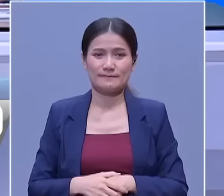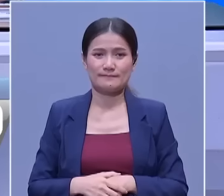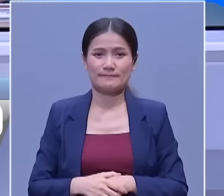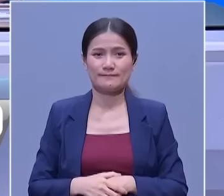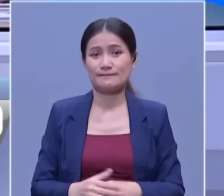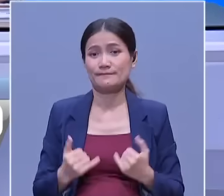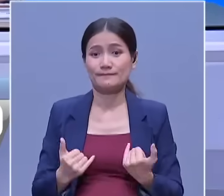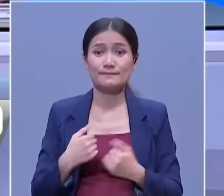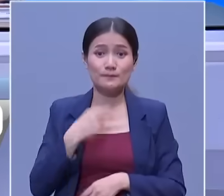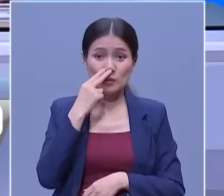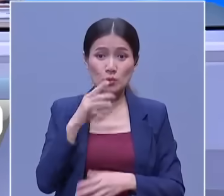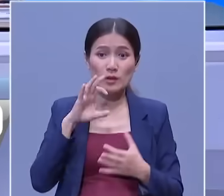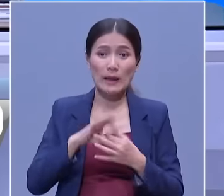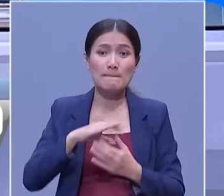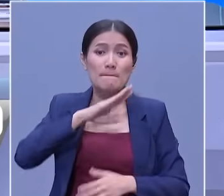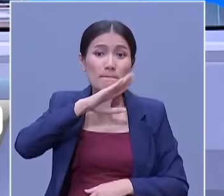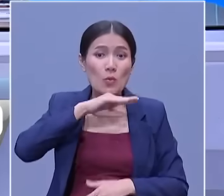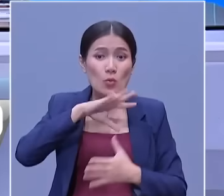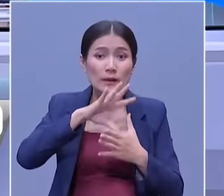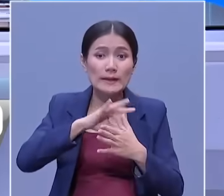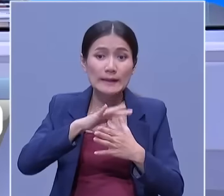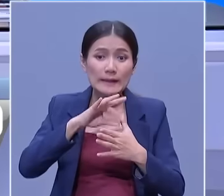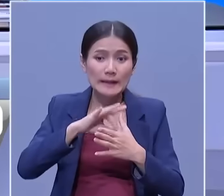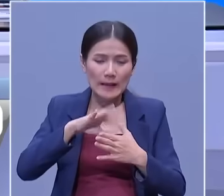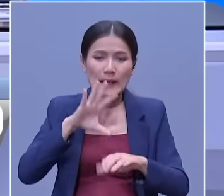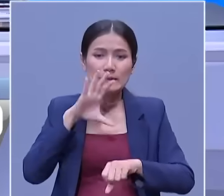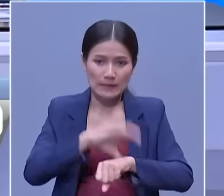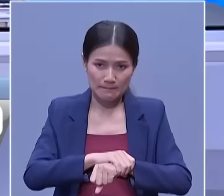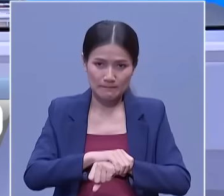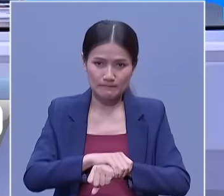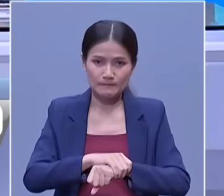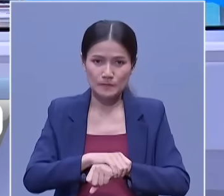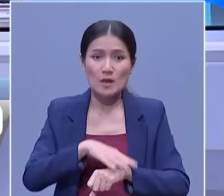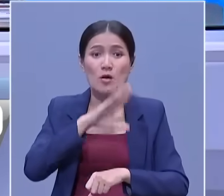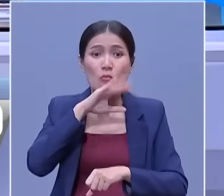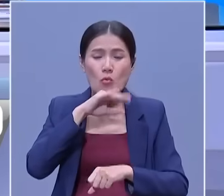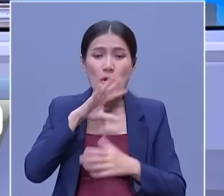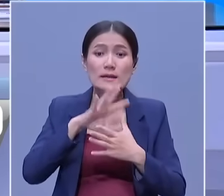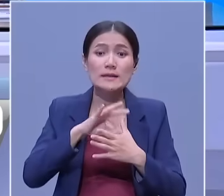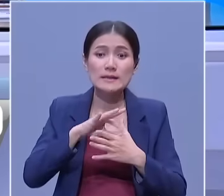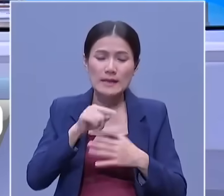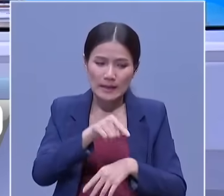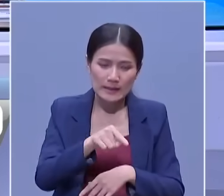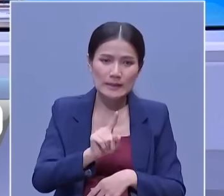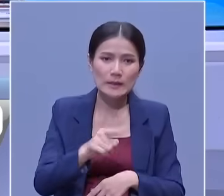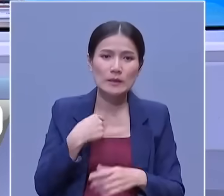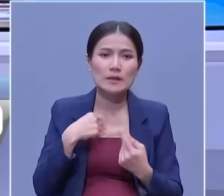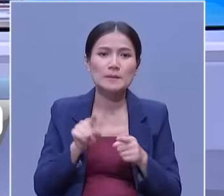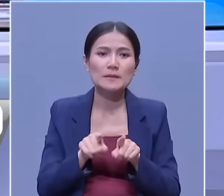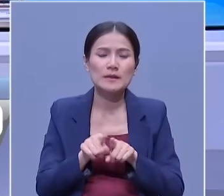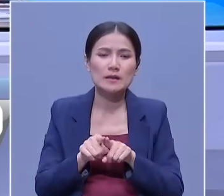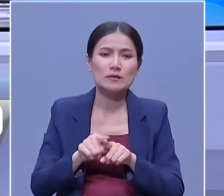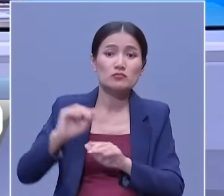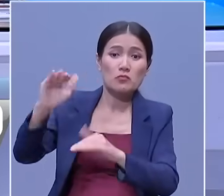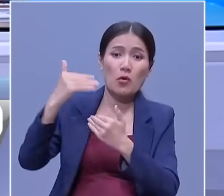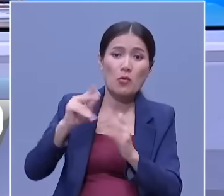เรื่องของการจับเนื้อหมูเถื่อนบ้างคุณจอห์นท่านผู้ชมเห็นบอกว่า DSI นะครับไปจับเนื้อหมูเถื่อนเพิ่มย่านดอนเมืองพบว่า